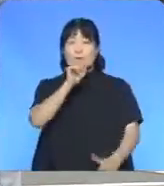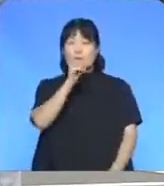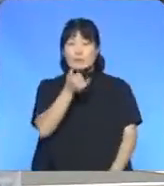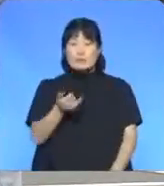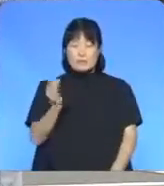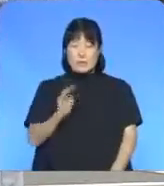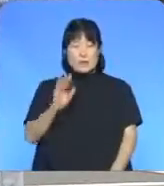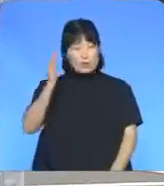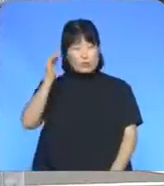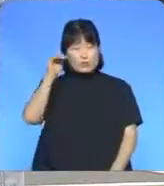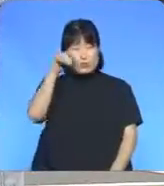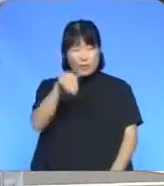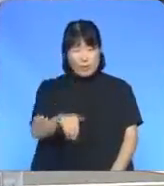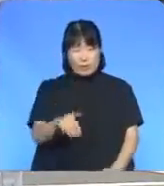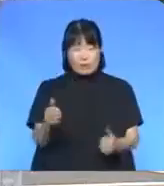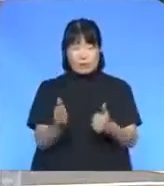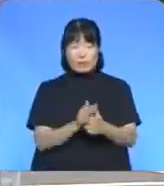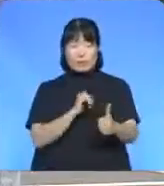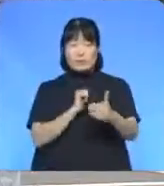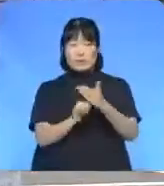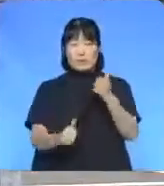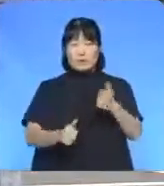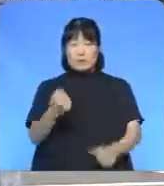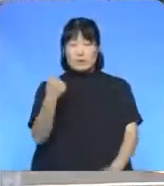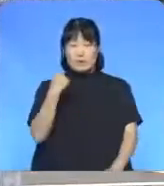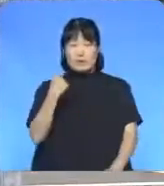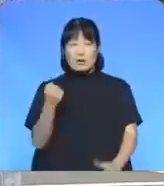강원FC. 선수단 경기력을 끌어올리기 위한